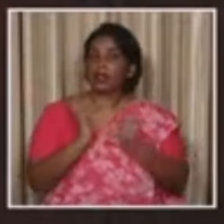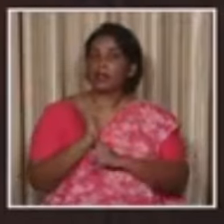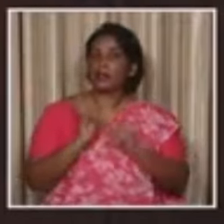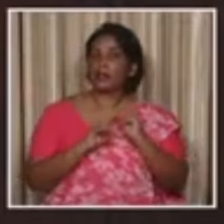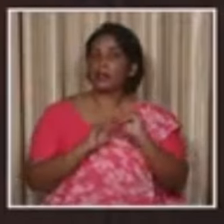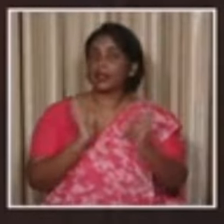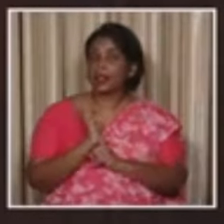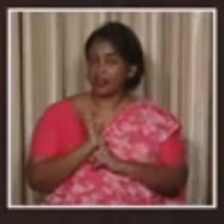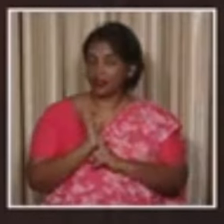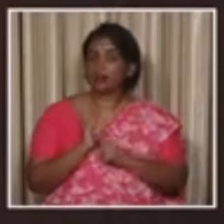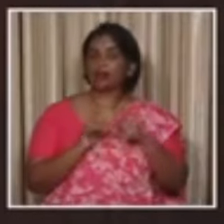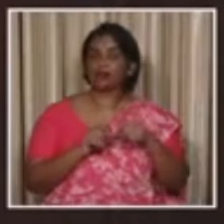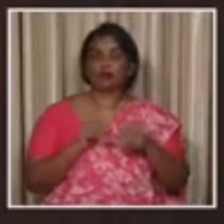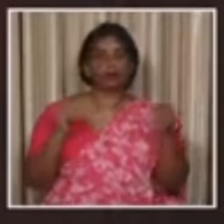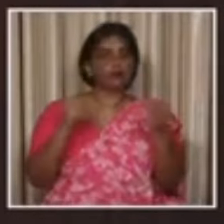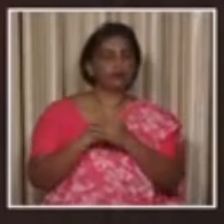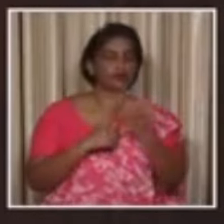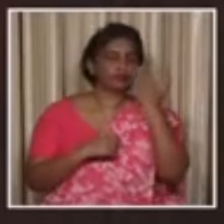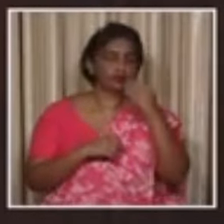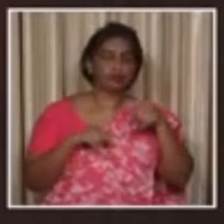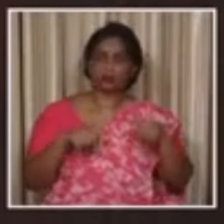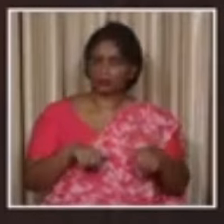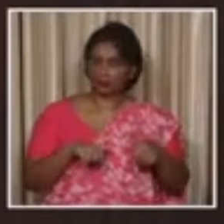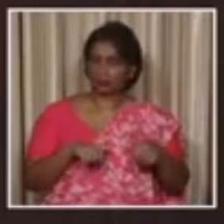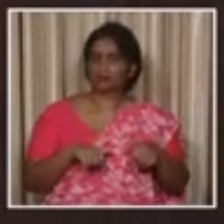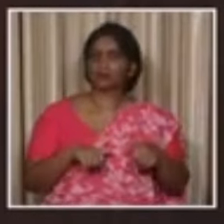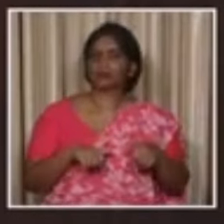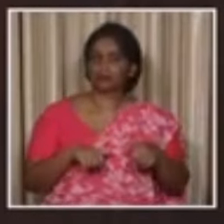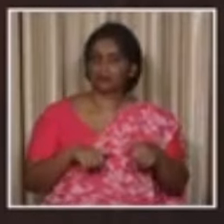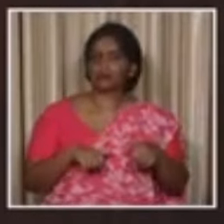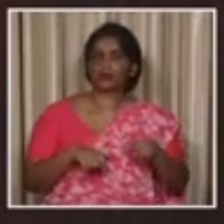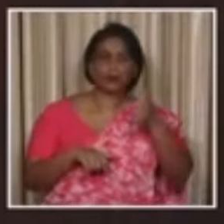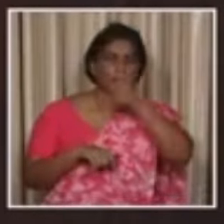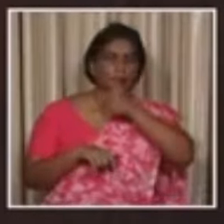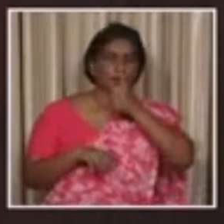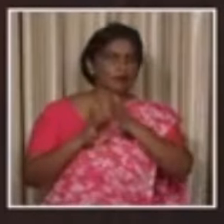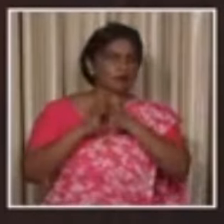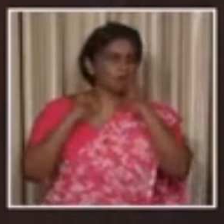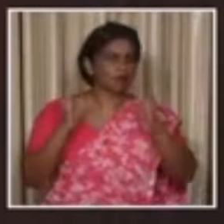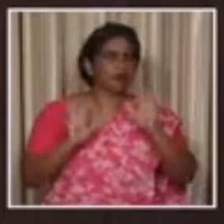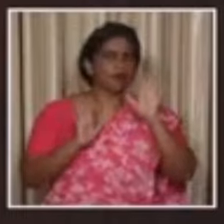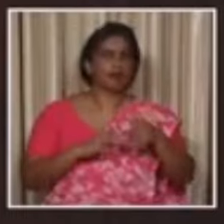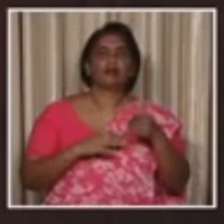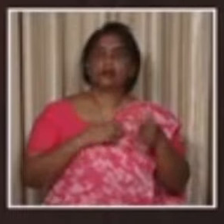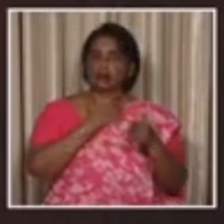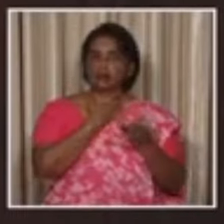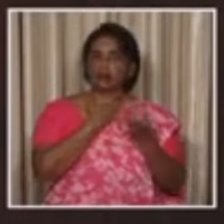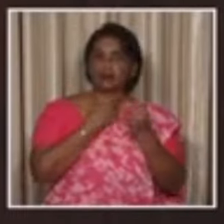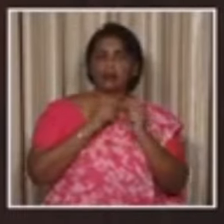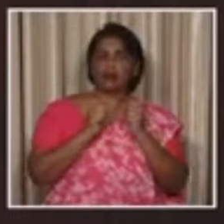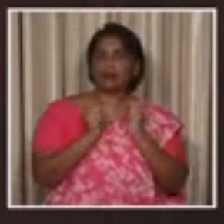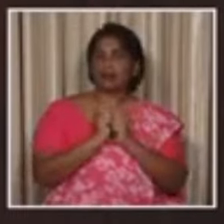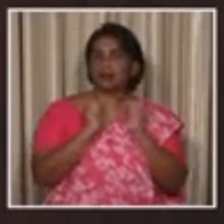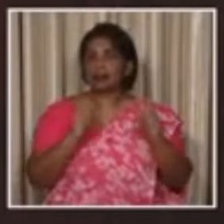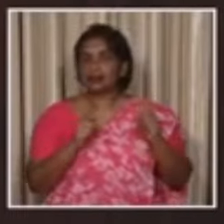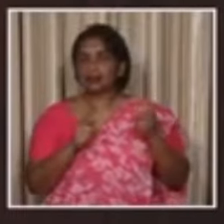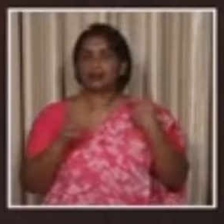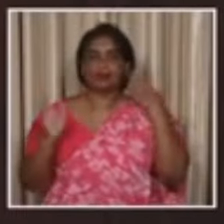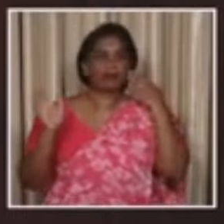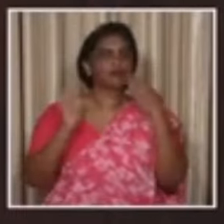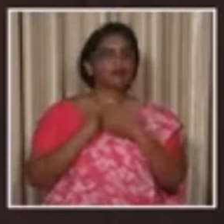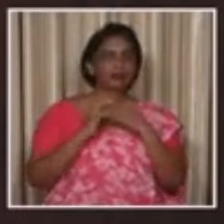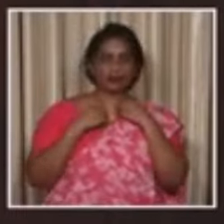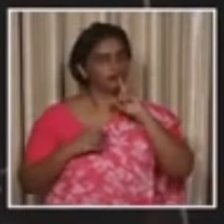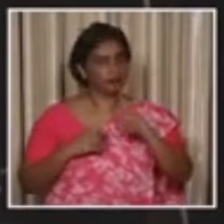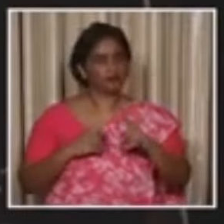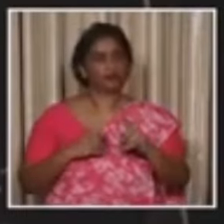එක එනකොට මේක පිටිපස්සේ අපි දැක්කා දැන් මේ වෙනකොටත් දූෂිත ගණනාවක් සිද්ධ වෙන තත්ත්වයක් නැත. ඔට්ටු දාන්නන්ගේ තෝතැන්නක් බවට පත් කරන තරමට